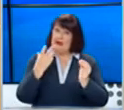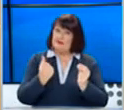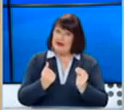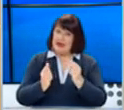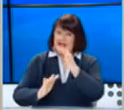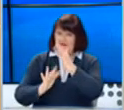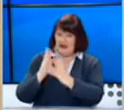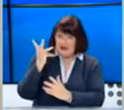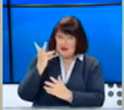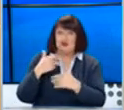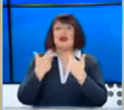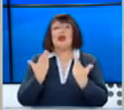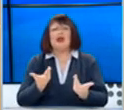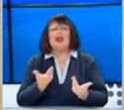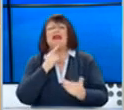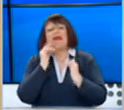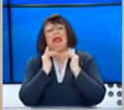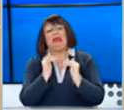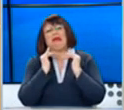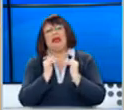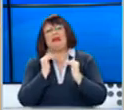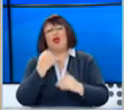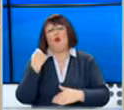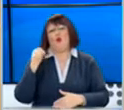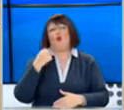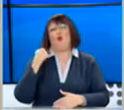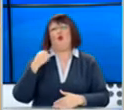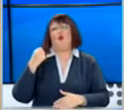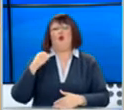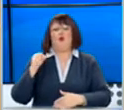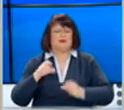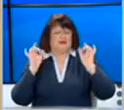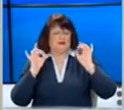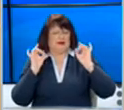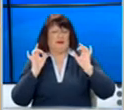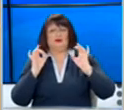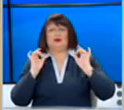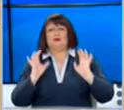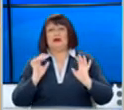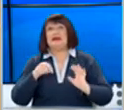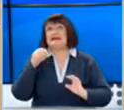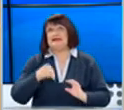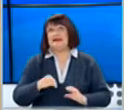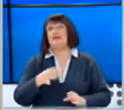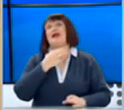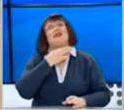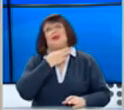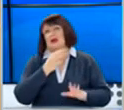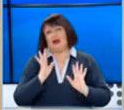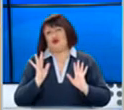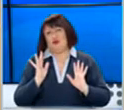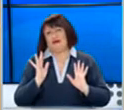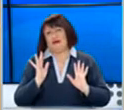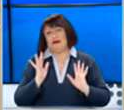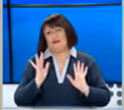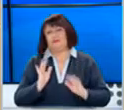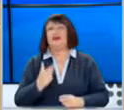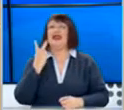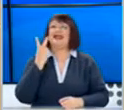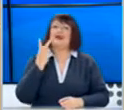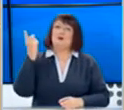βελτιωτική ή τη στήρα αντιπολίτευση του όχι σε όλα, που σίγουρα δεν είναι αυτό το οποίο σήμερα χρειάζεται η χώρα. Δύο